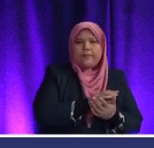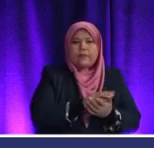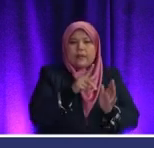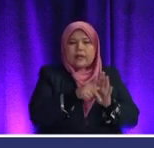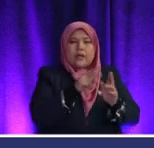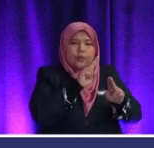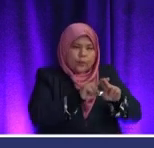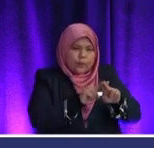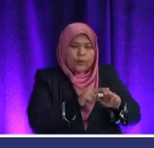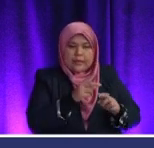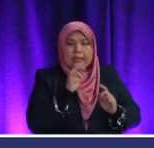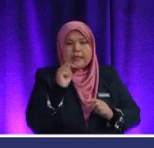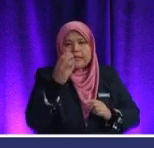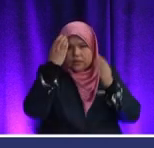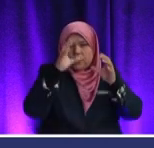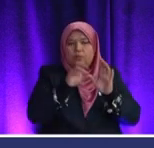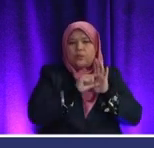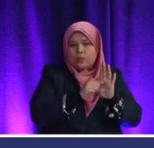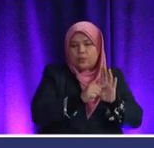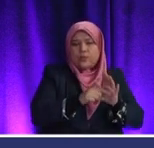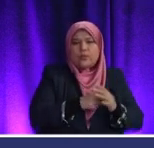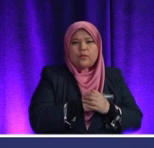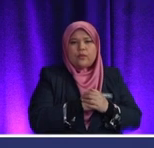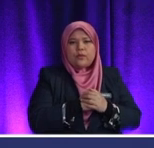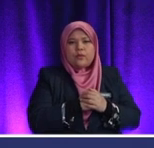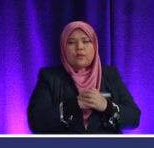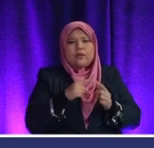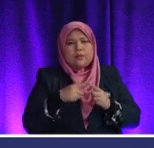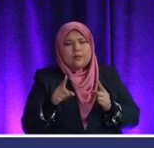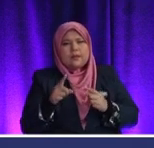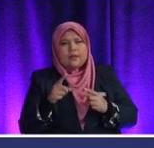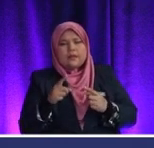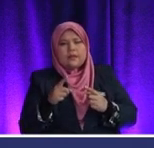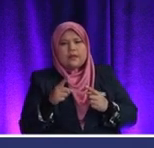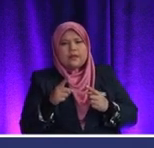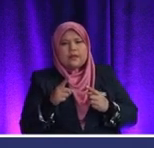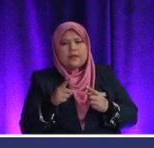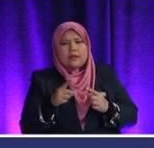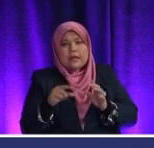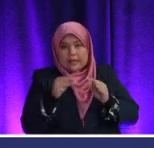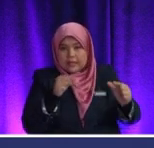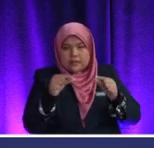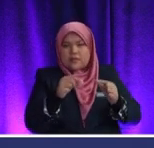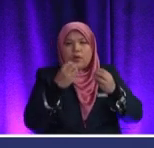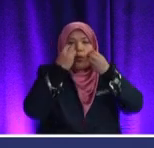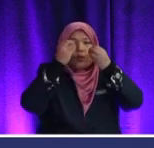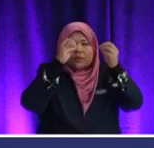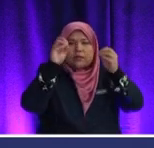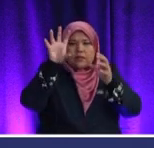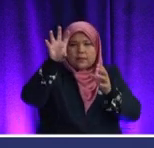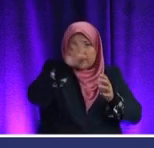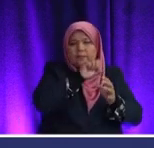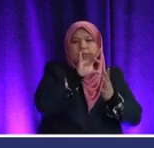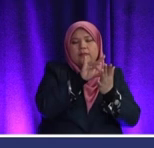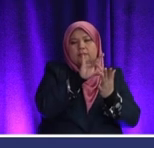kedudukan tuh nanti saya akan tunjukan Oke tetapi apa yang saya boleh cakap kat sini adalah gas Hai oksigen akan dipilih